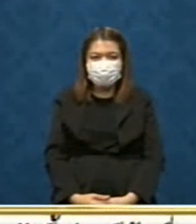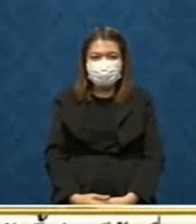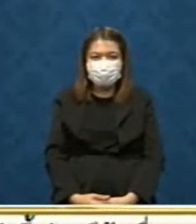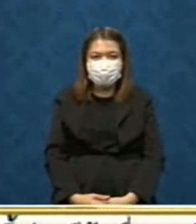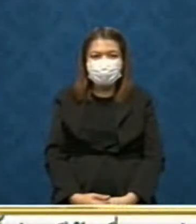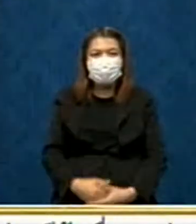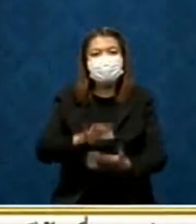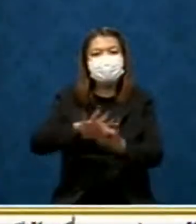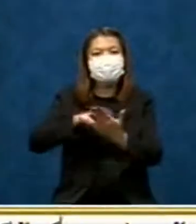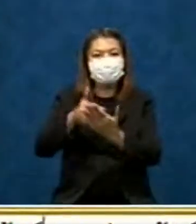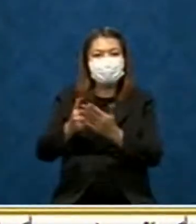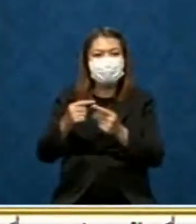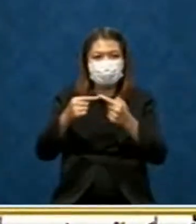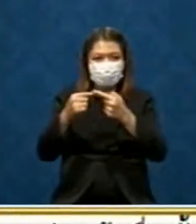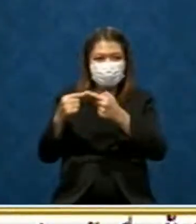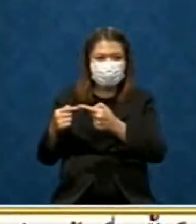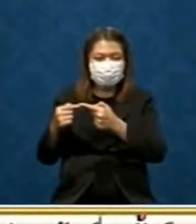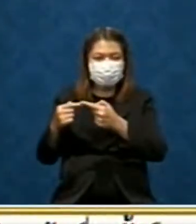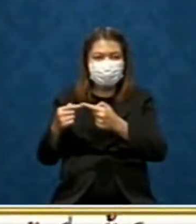เป็โนโบายต่อไปครับ